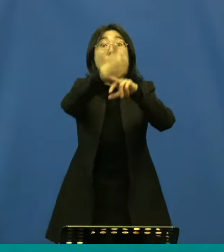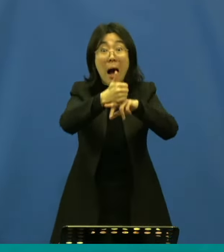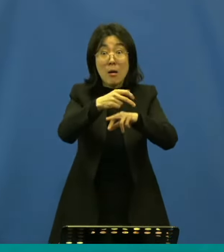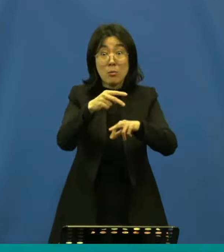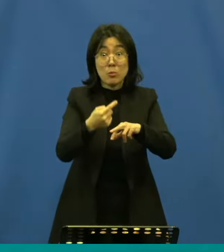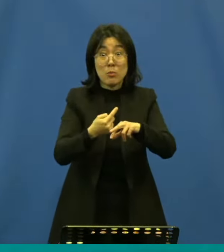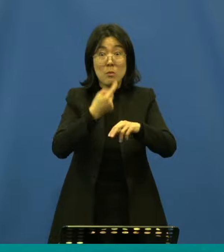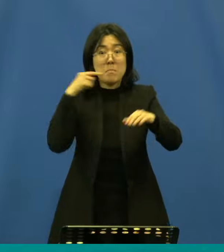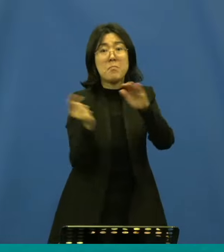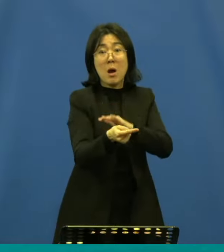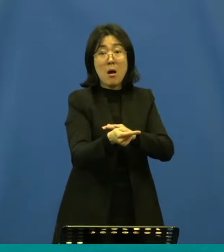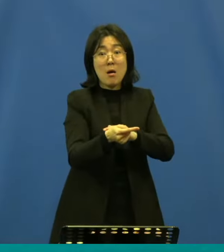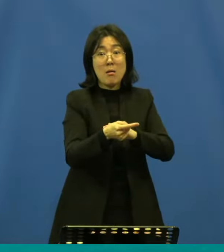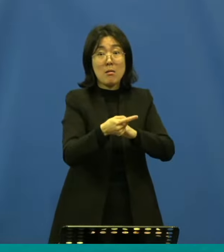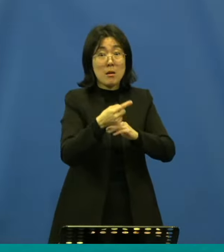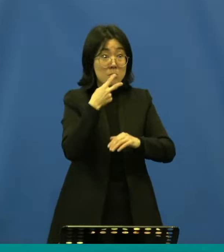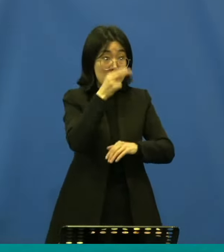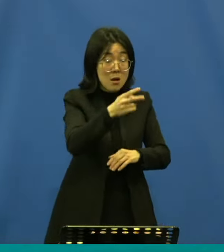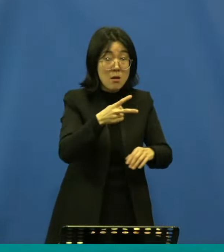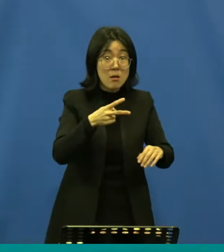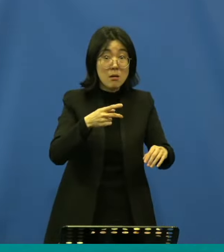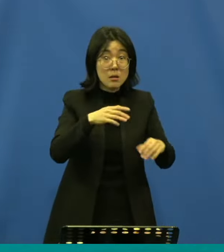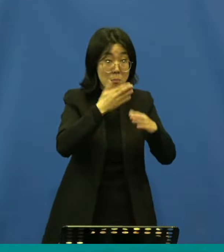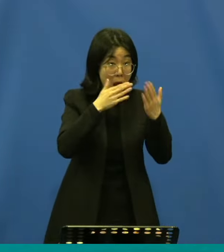그런데 요나는 지금 매우 싫어하고